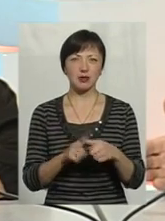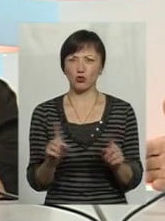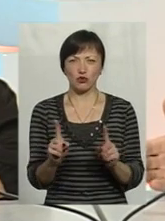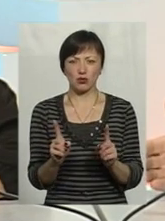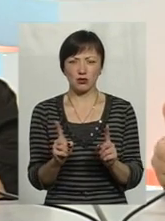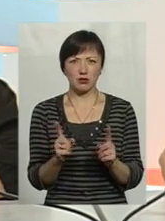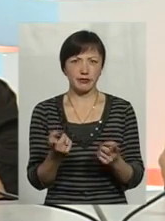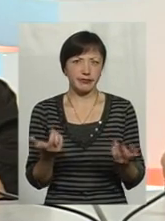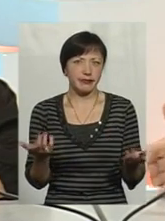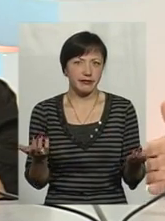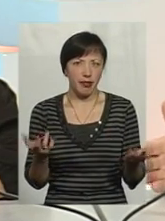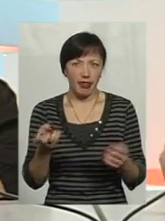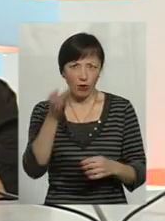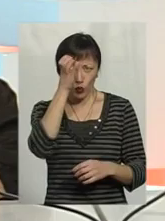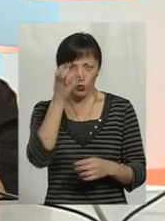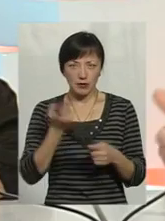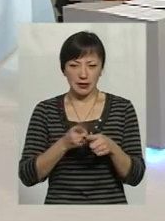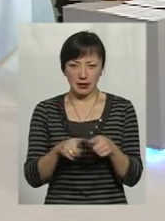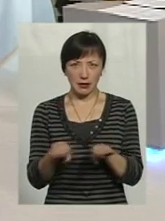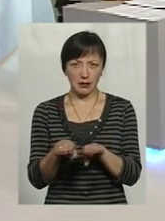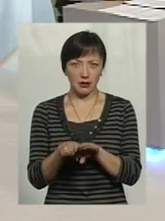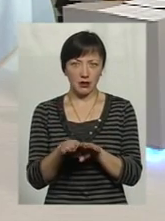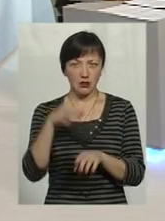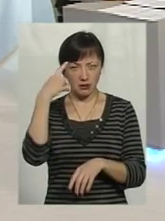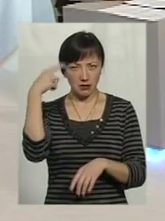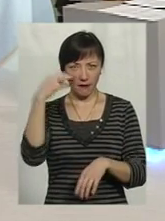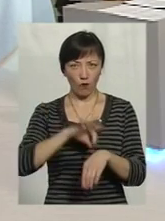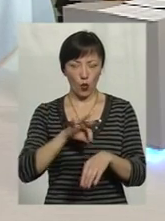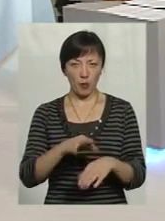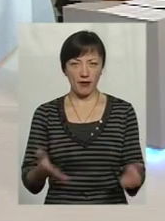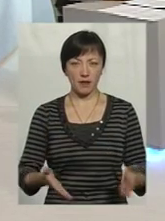щось нерозумне, просто це граничить з хворобливістю.